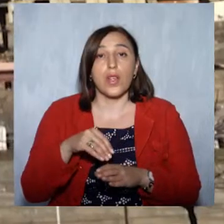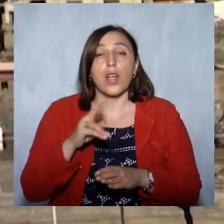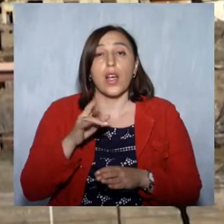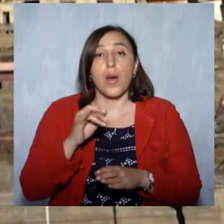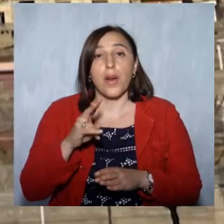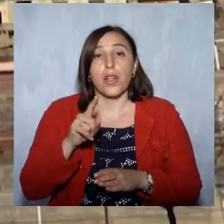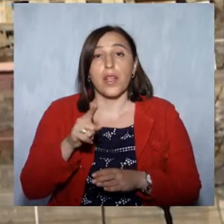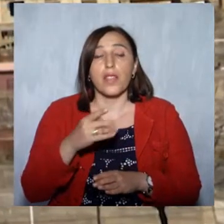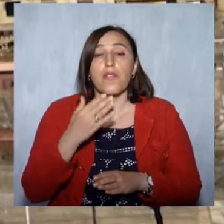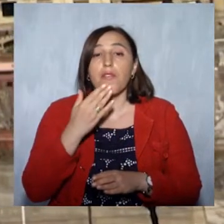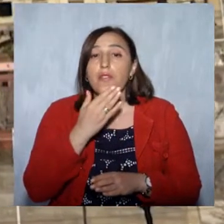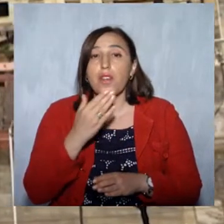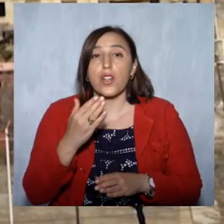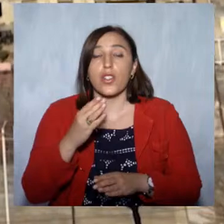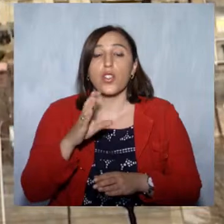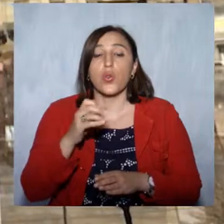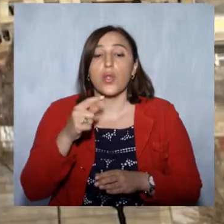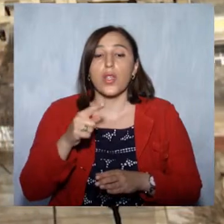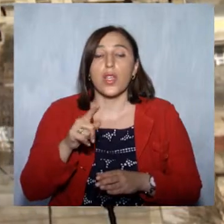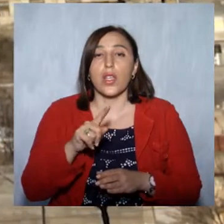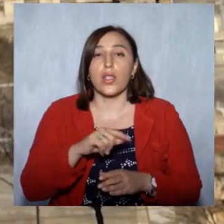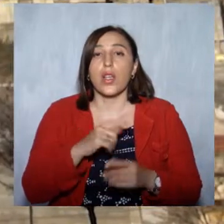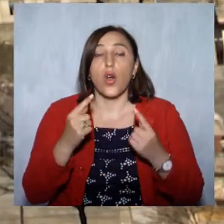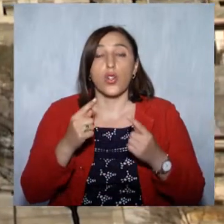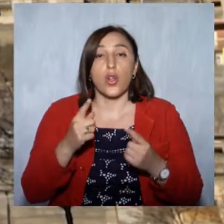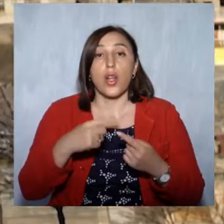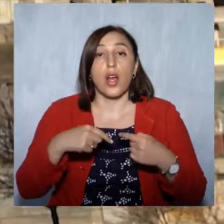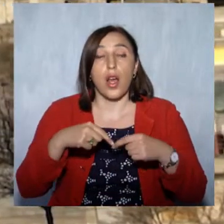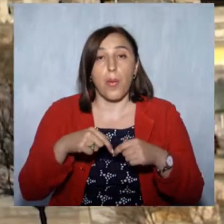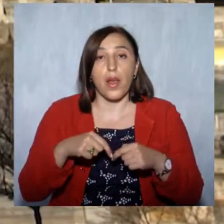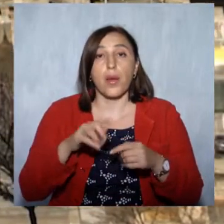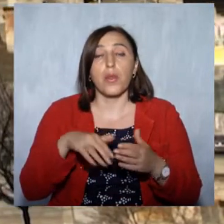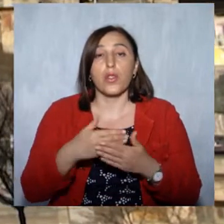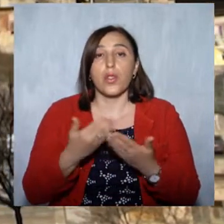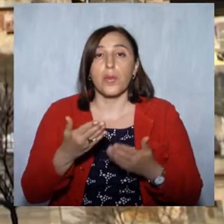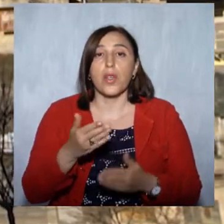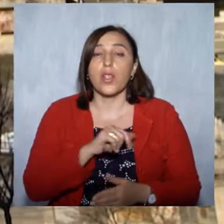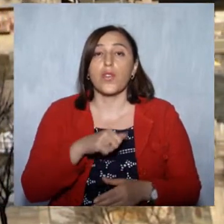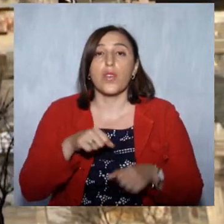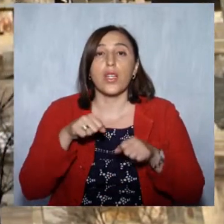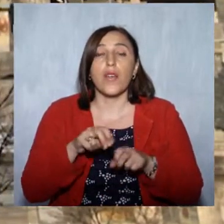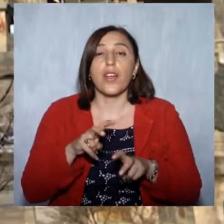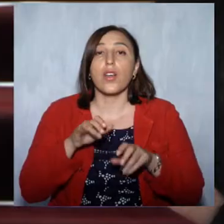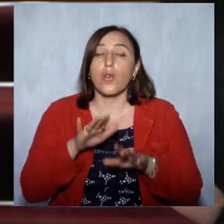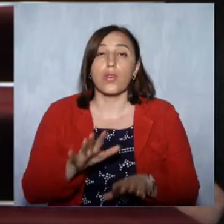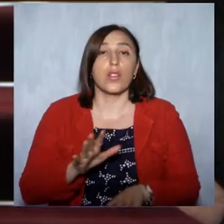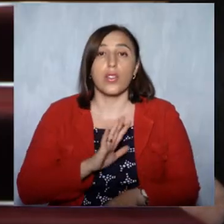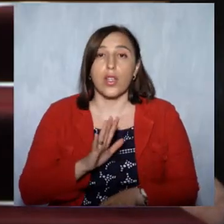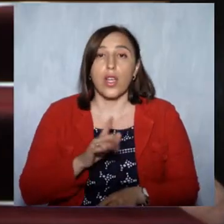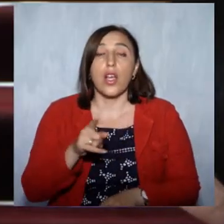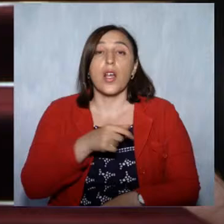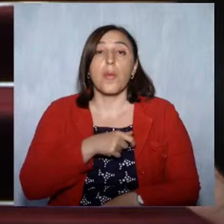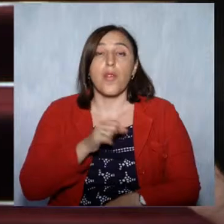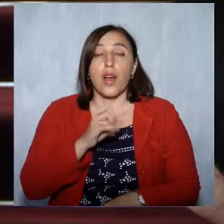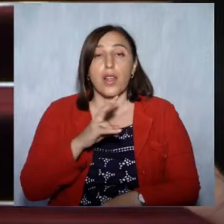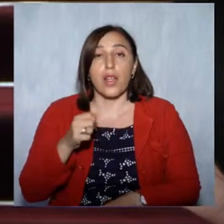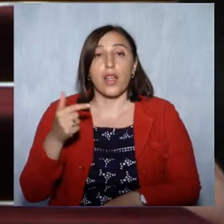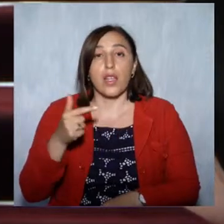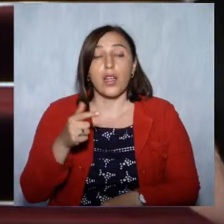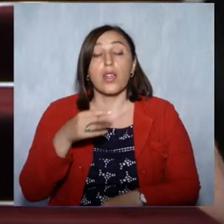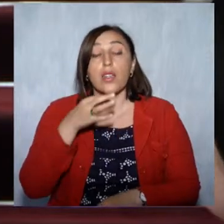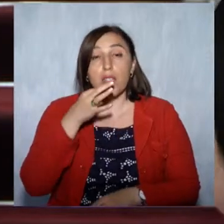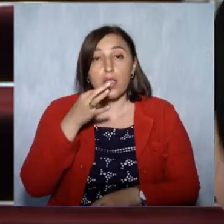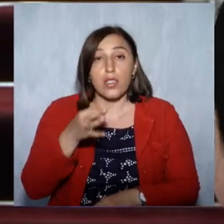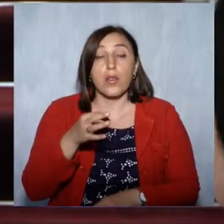Սյունիքի վերջին խոշոր համայնքն է, որի ղեկավարի առնչությամբ մինչև հիմա իրավական գործընթաց չի եղել։ Պատգամավոր Աննա Գրիգորյանը հորդորում է